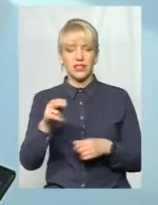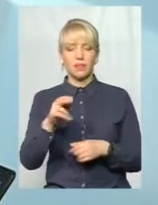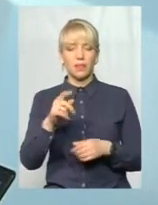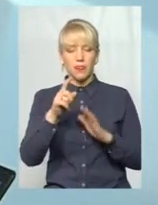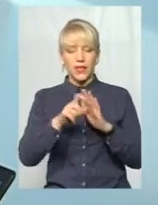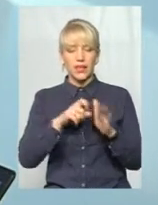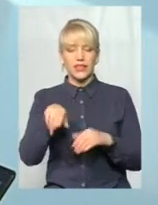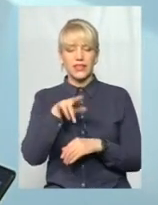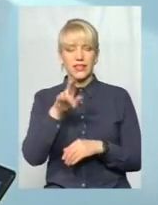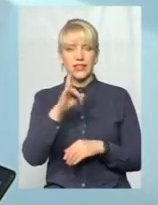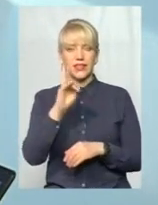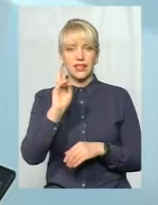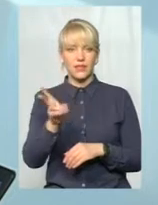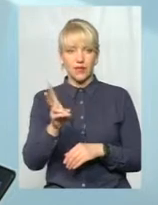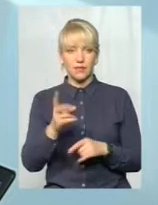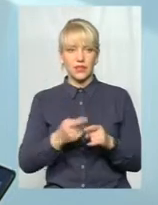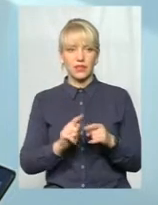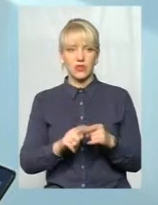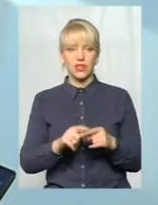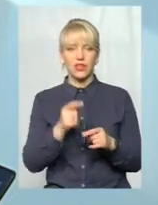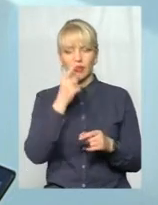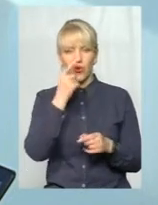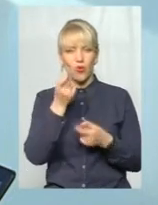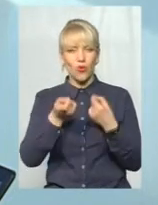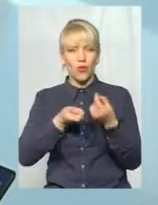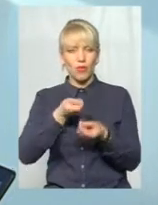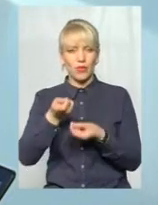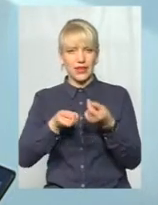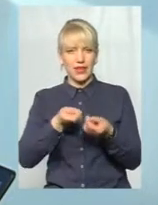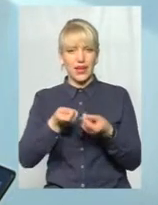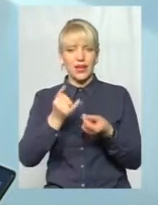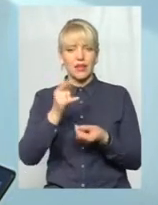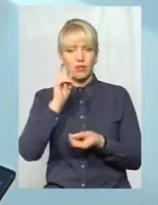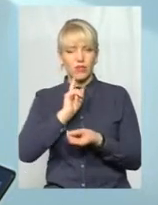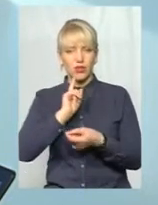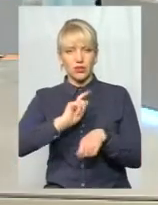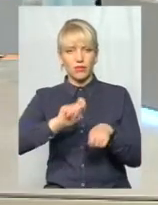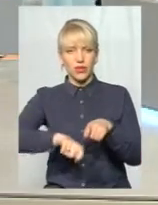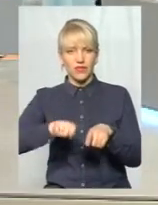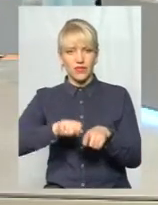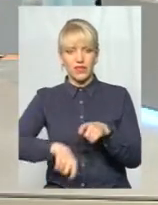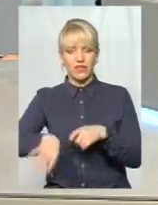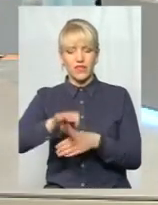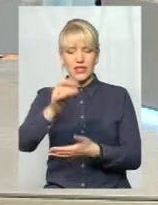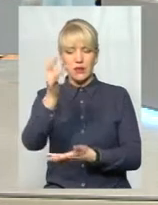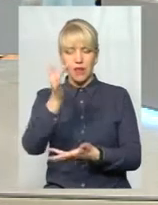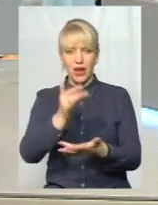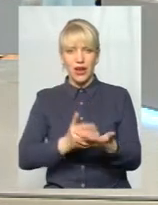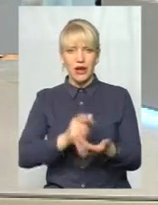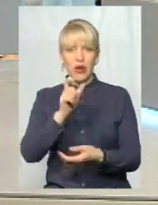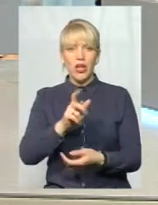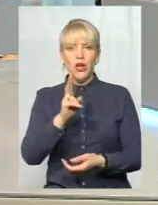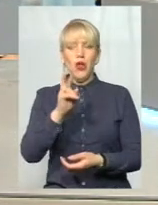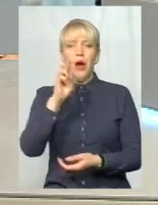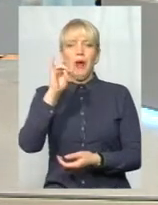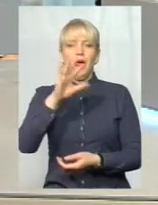от іменно процедура, вона мало того, що сама клопітка, то поки перевірять весь перелік тих осіб, які могли би